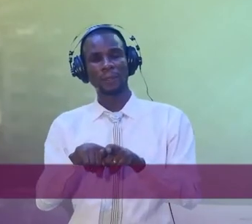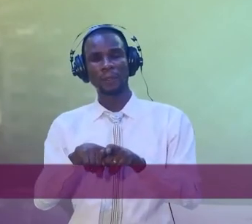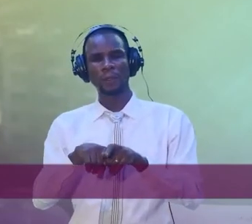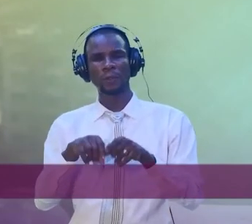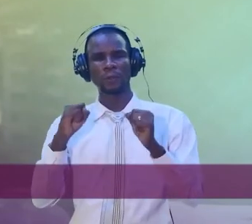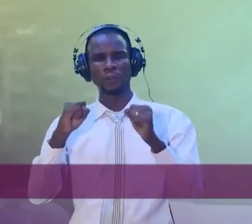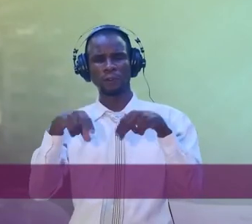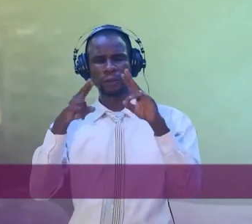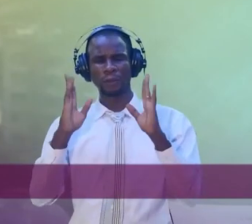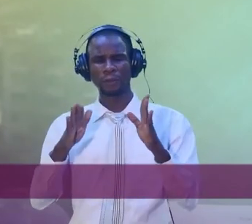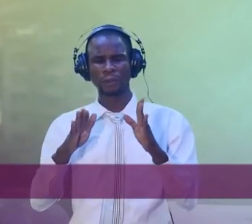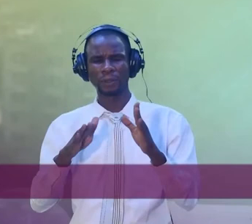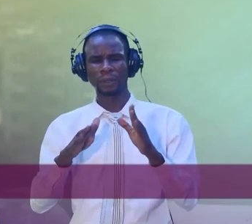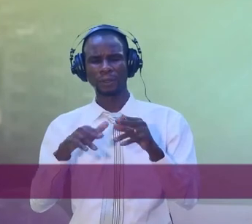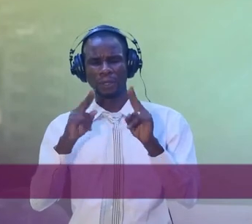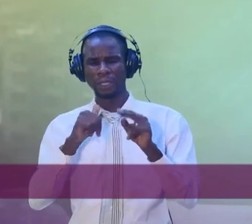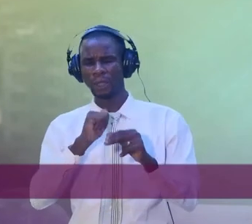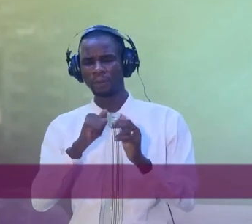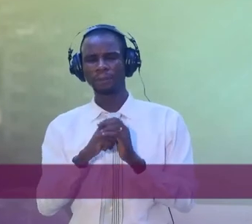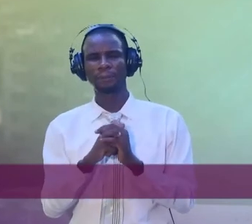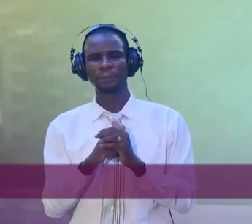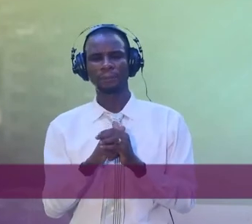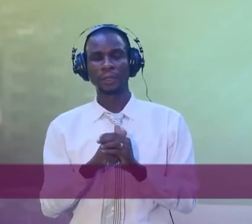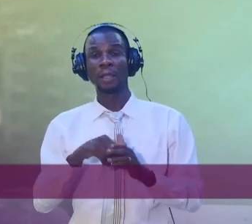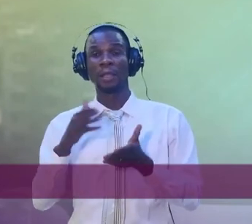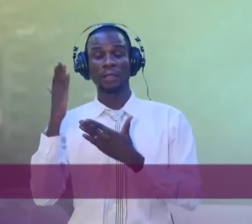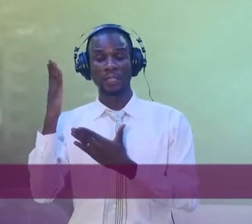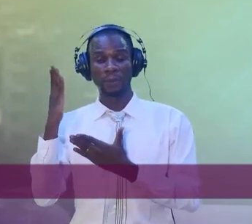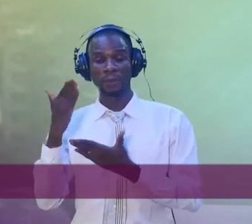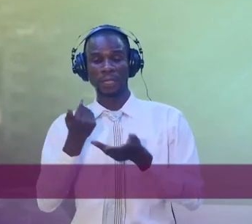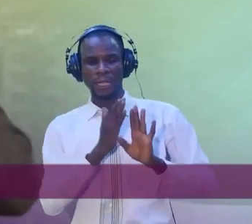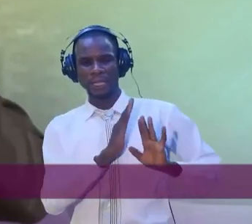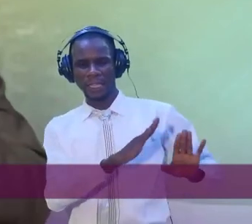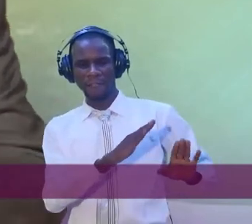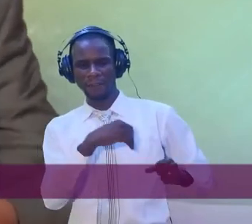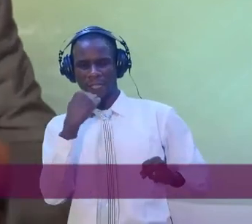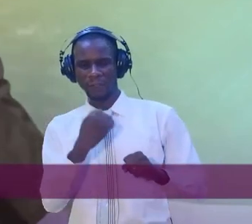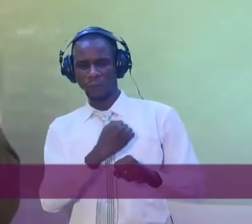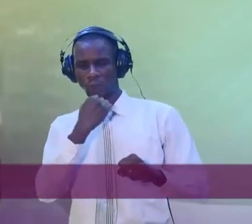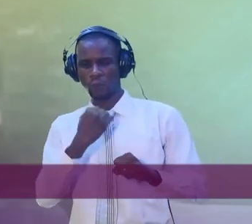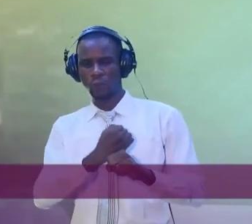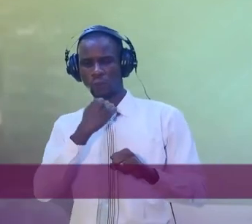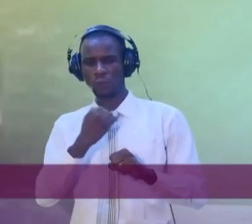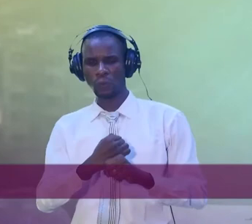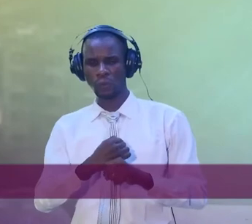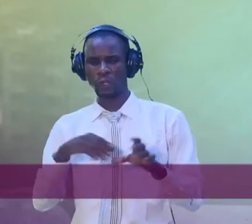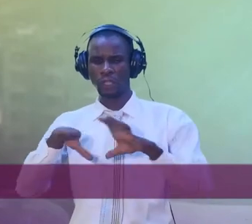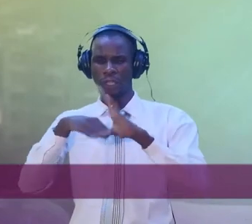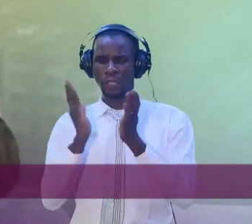mafundisho ya uongo ya giza, na hali ya mazoezi yote yanayo